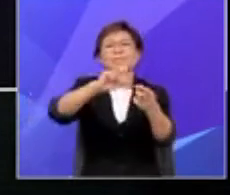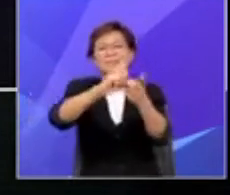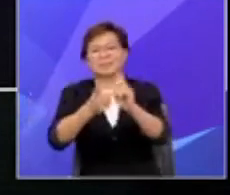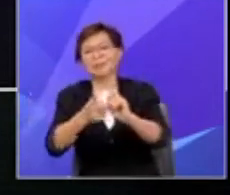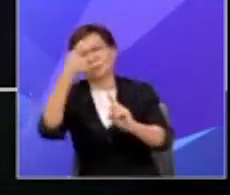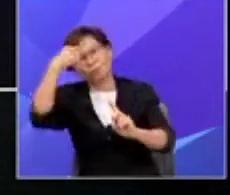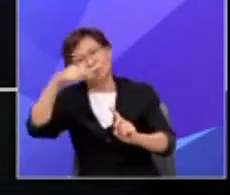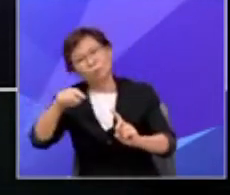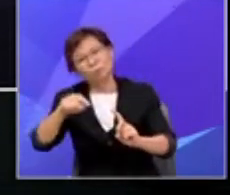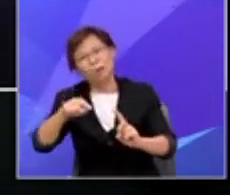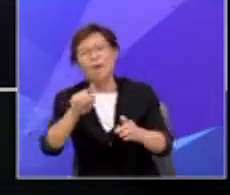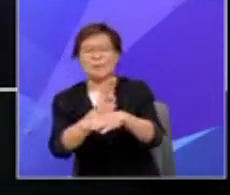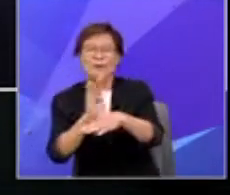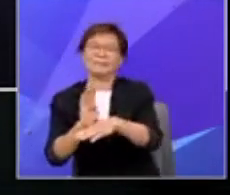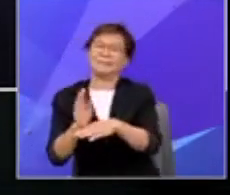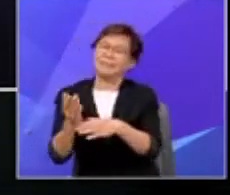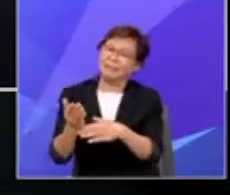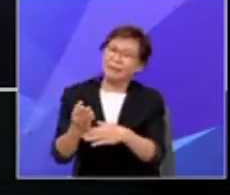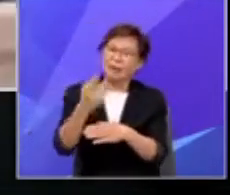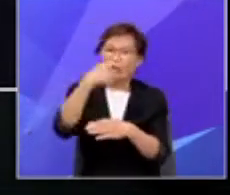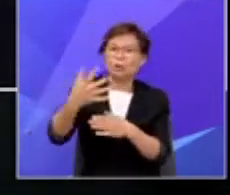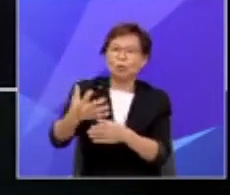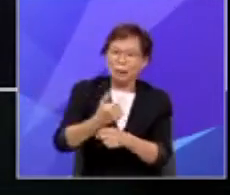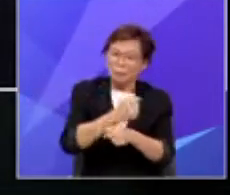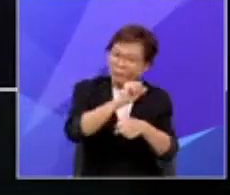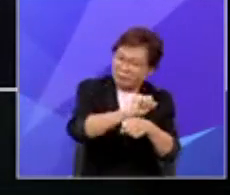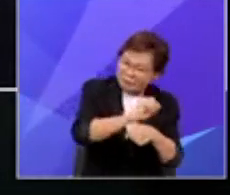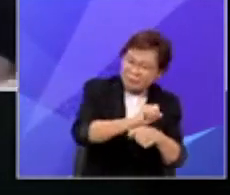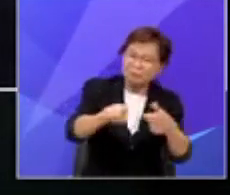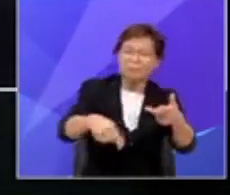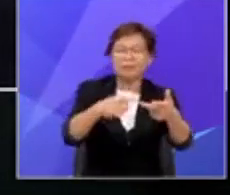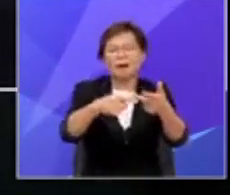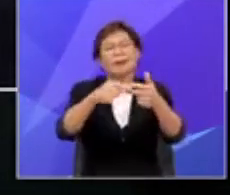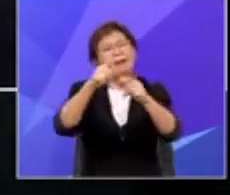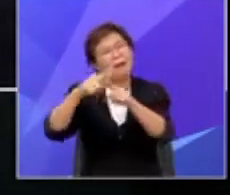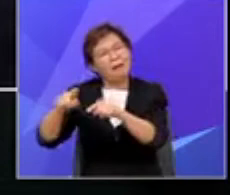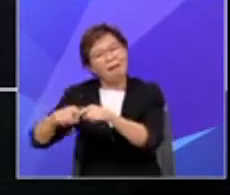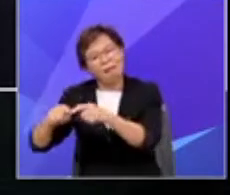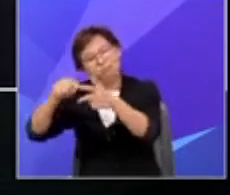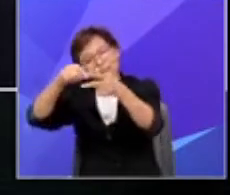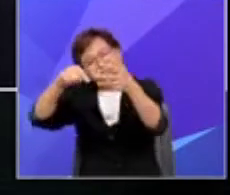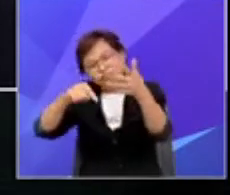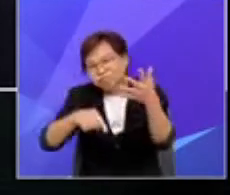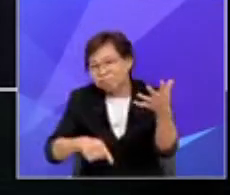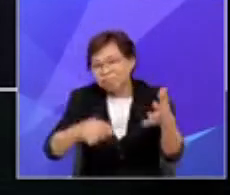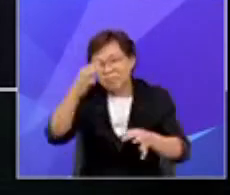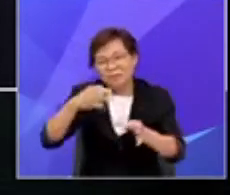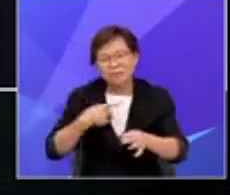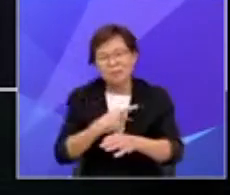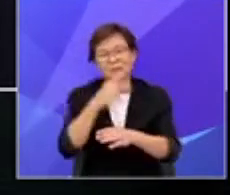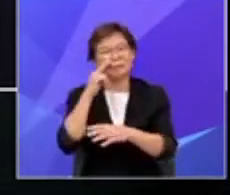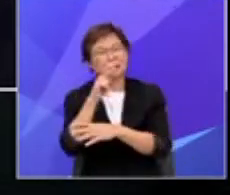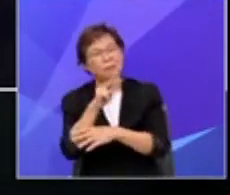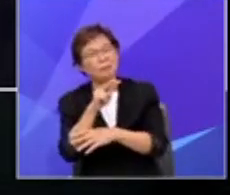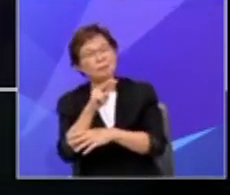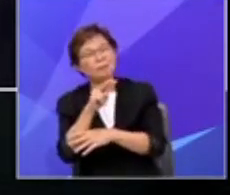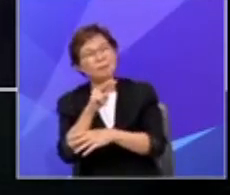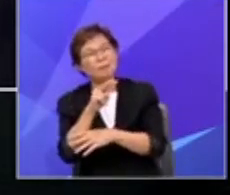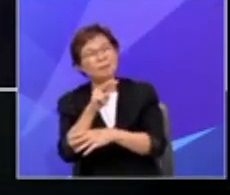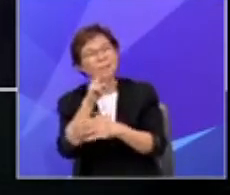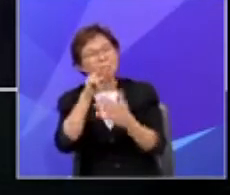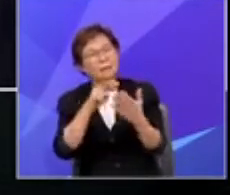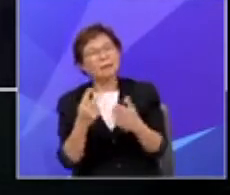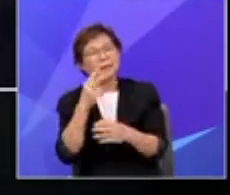untuk bisnis kita untuk mendapat kerjaan dan sebagainya dan sebenarnya kalau kita Tengok balik kepada